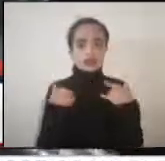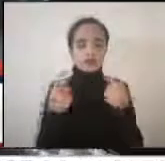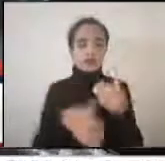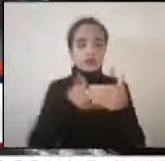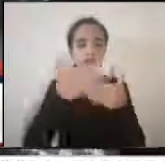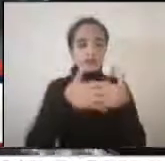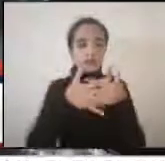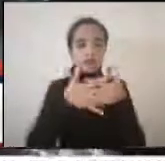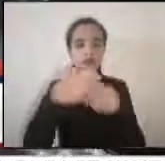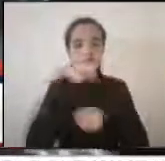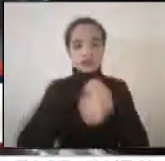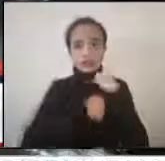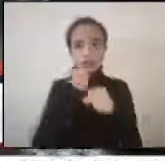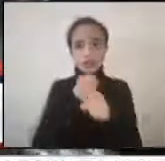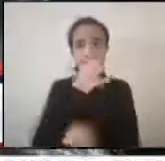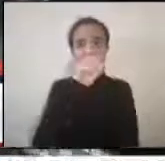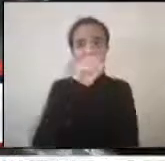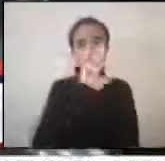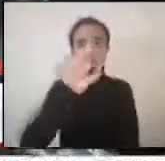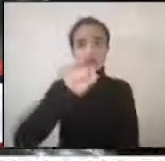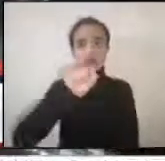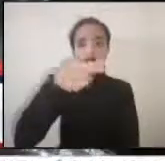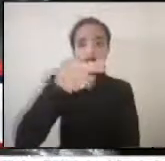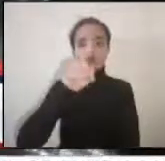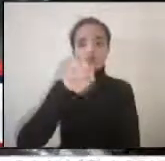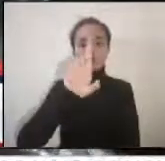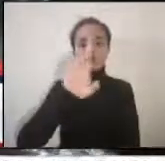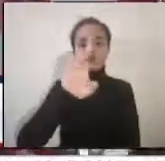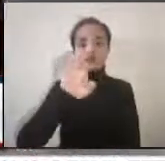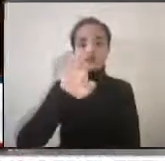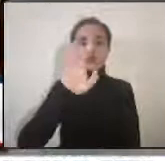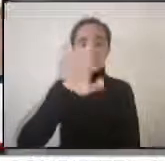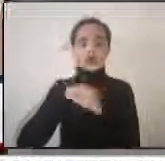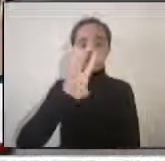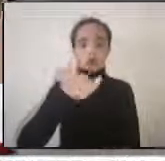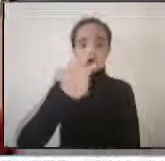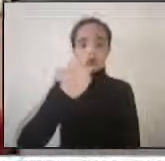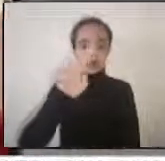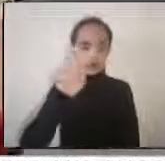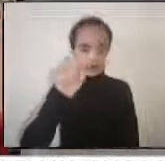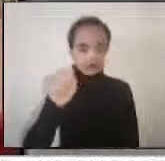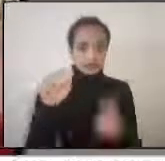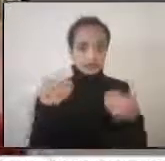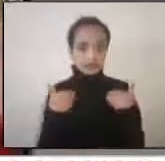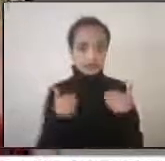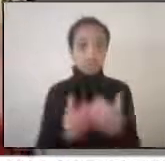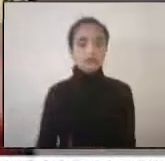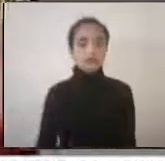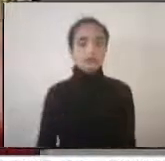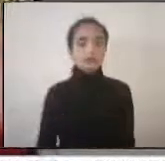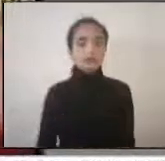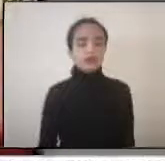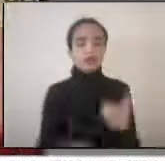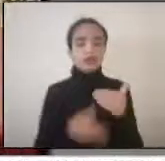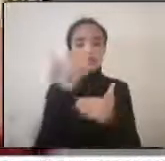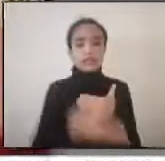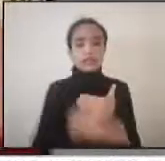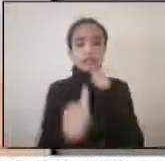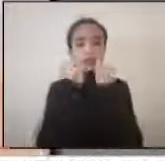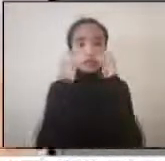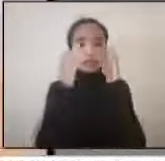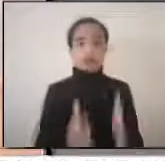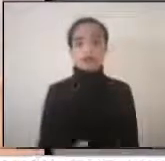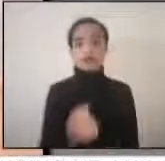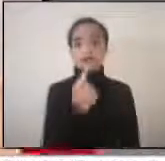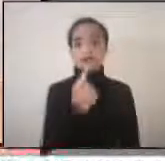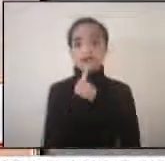wind, floating solar, and also hydro. Ang ambassador naman ng Finland, ipinaabot kay BBM